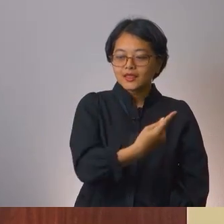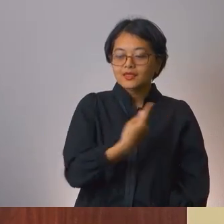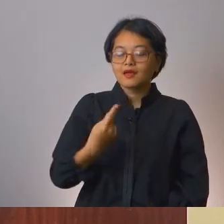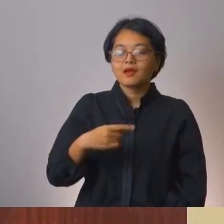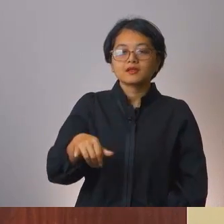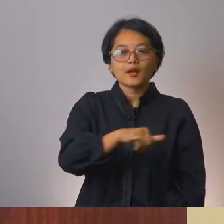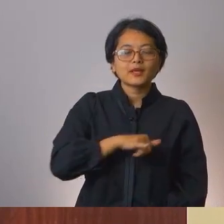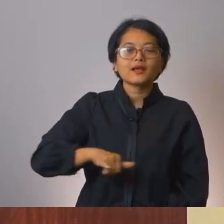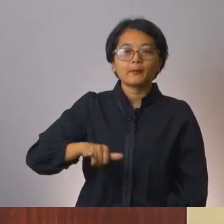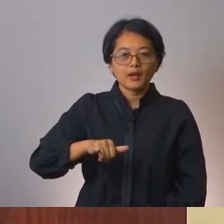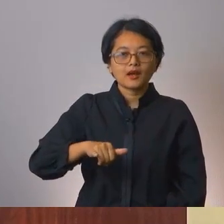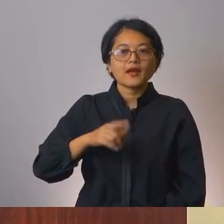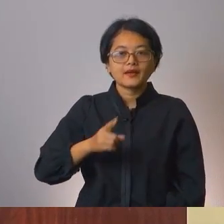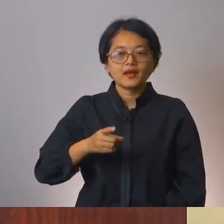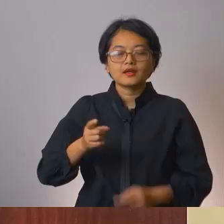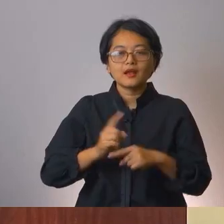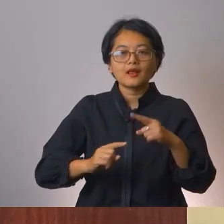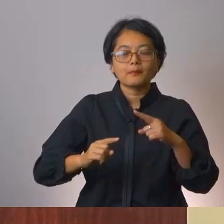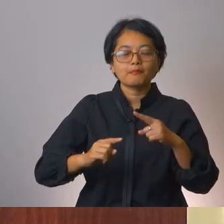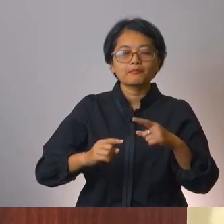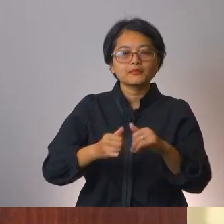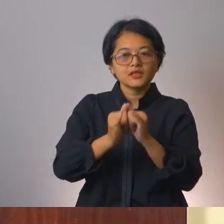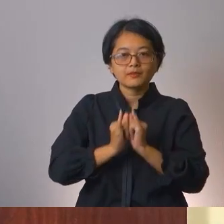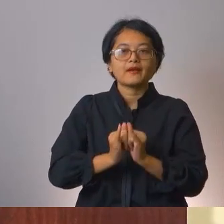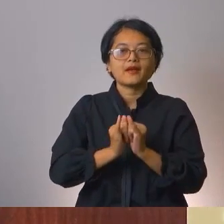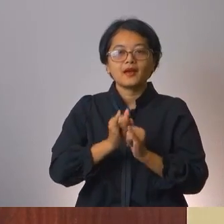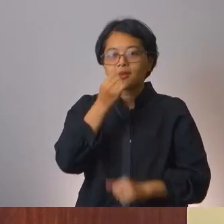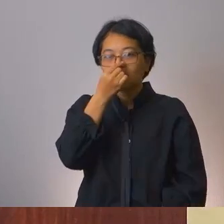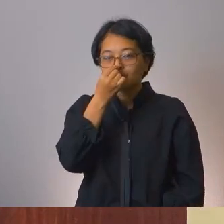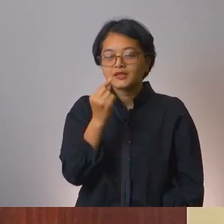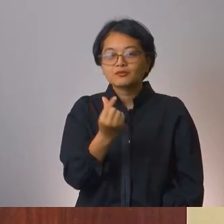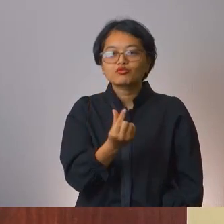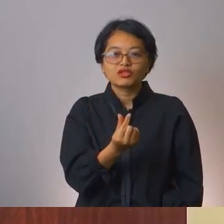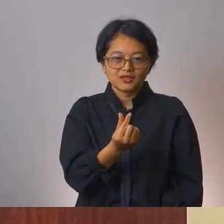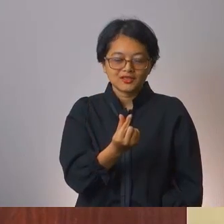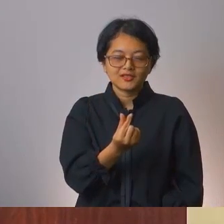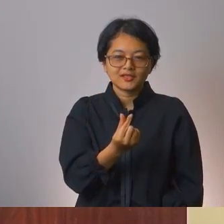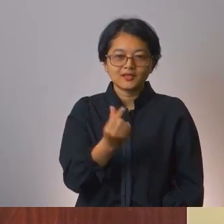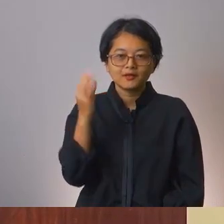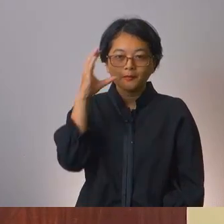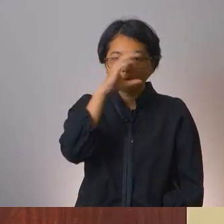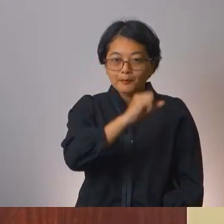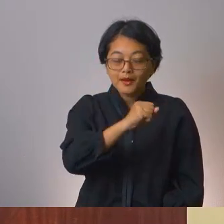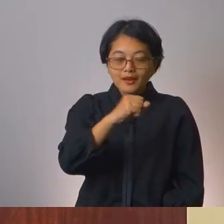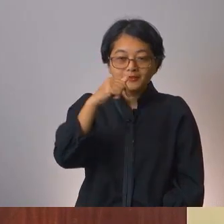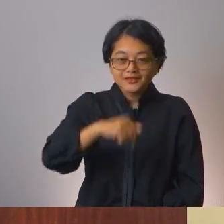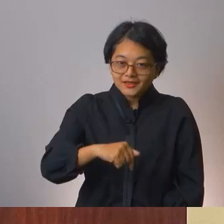berada dalam kebaktian Kamis Putih. Pada malam Kamis Putih